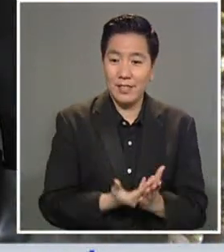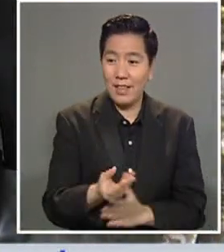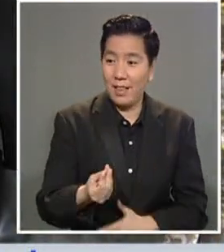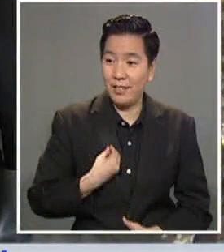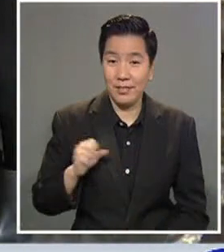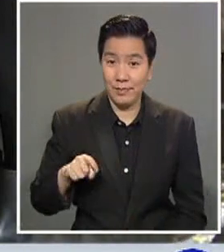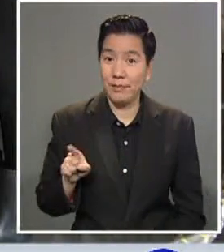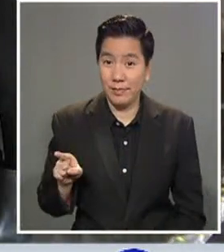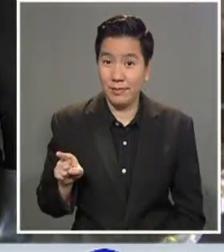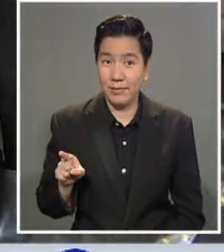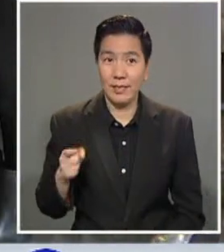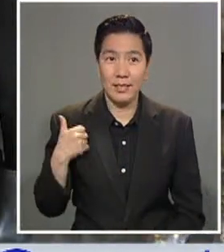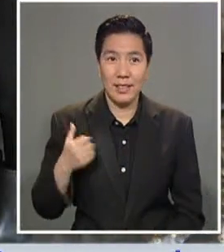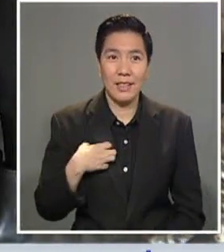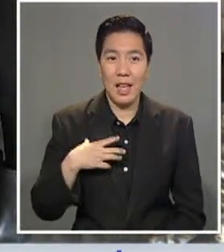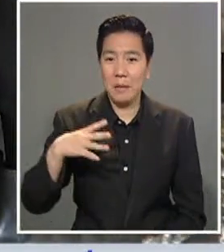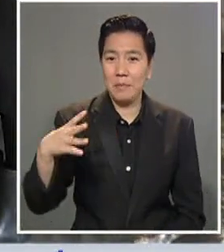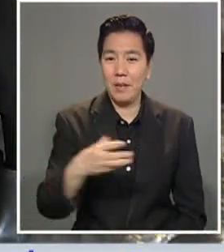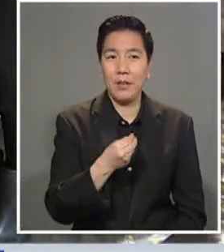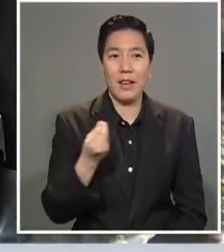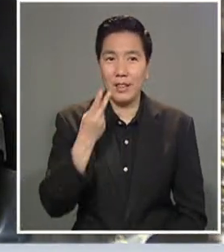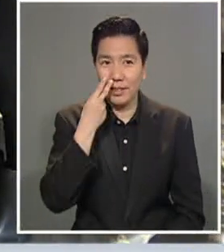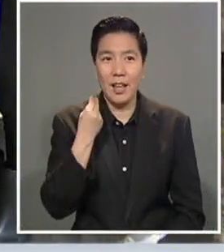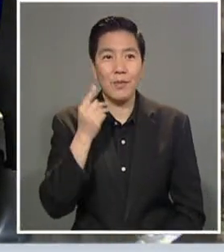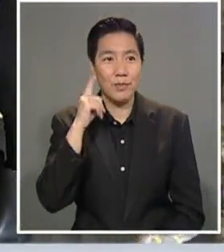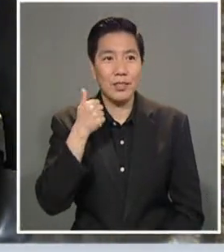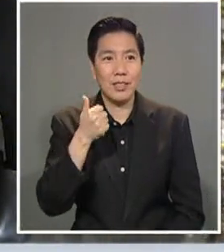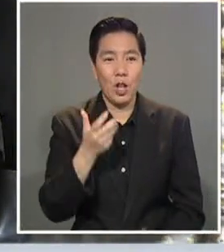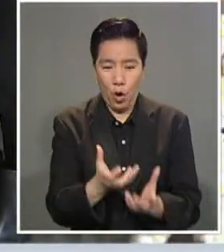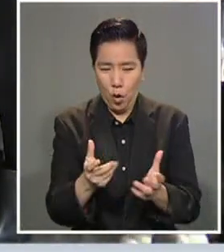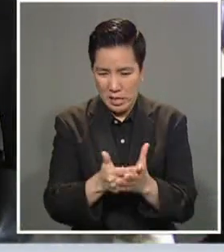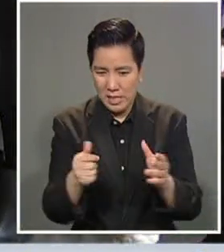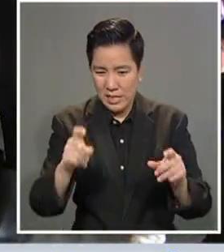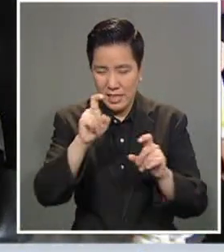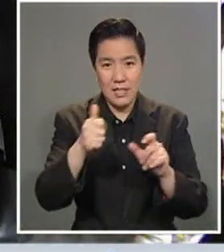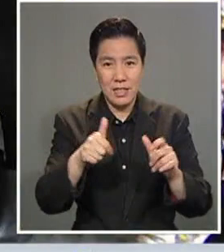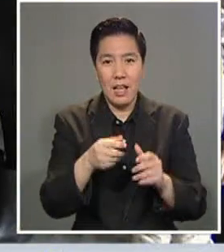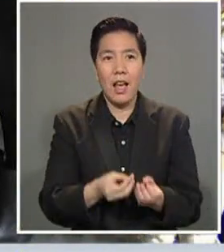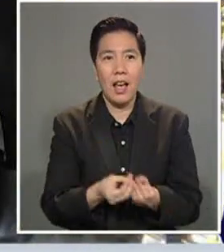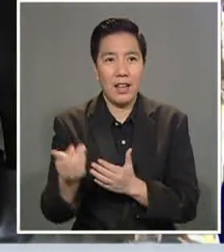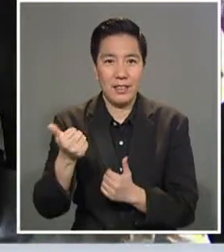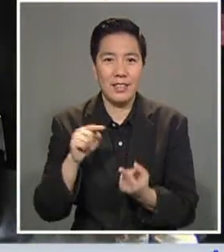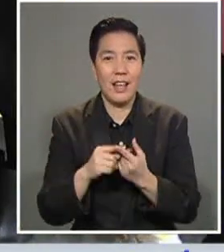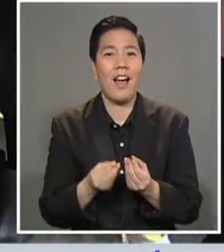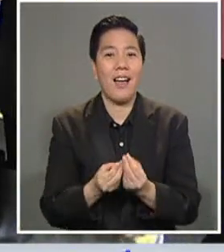คะเชิญมาที่ลีอยากจะเหมาฝากสาวๆค่ะ ของดีครับของลีทกส.จัดให้ครับ